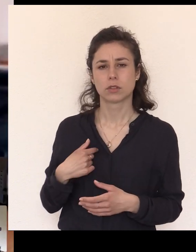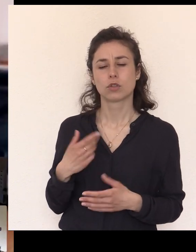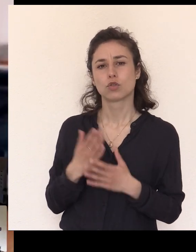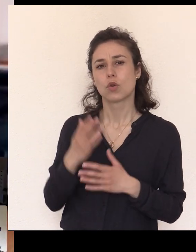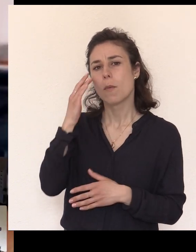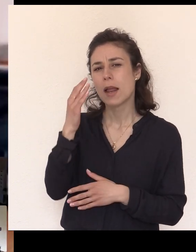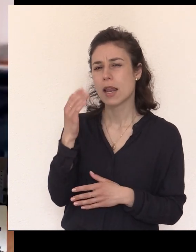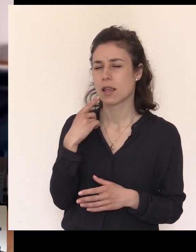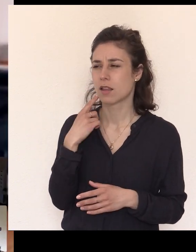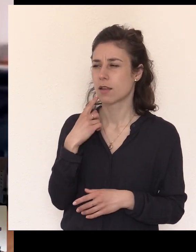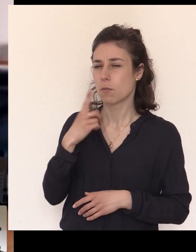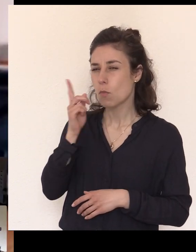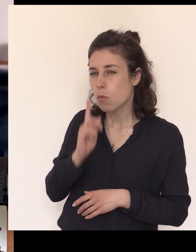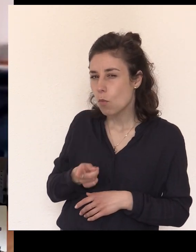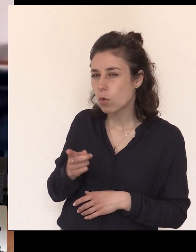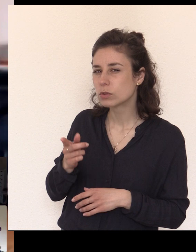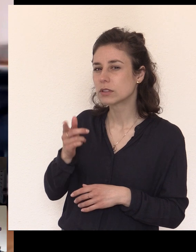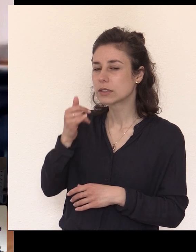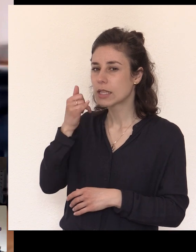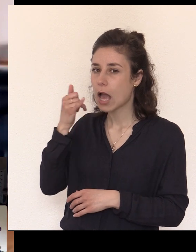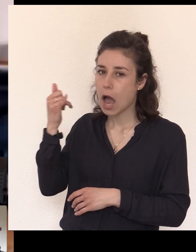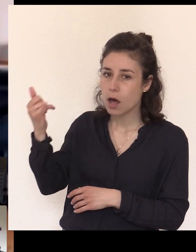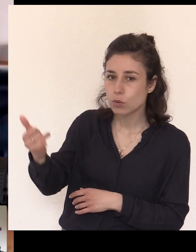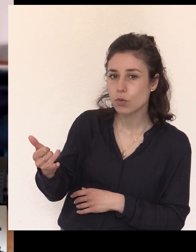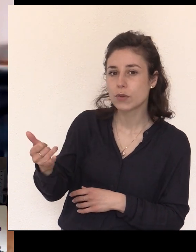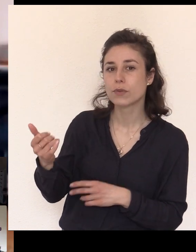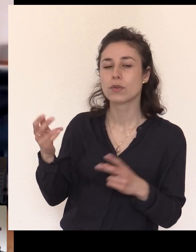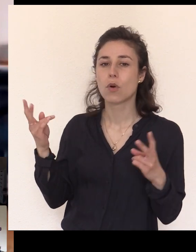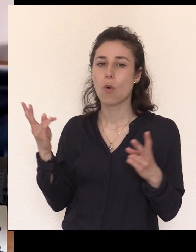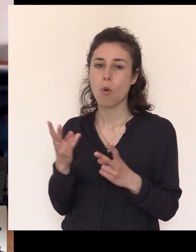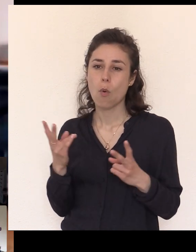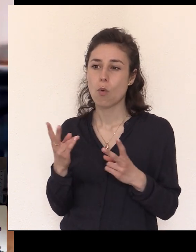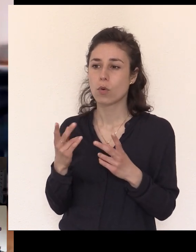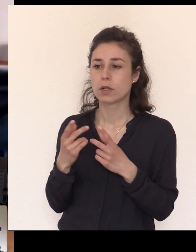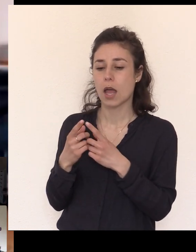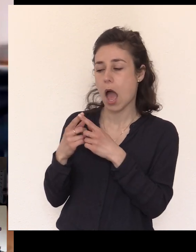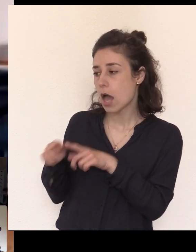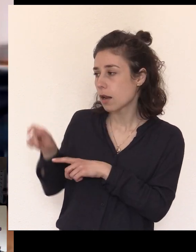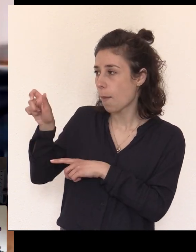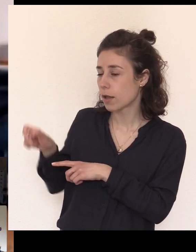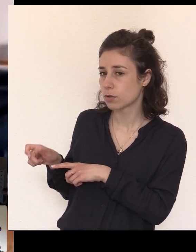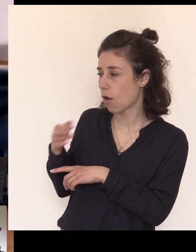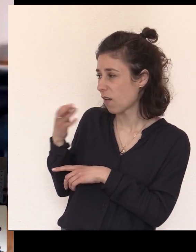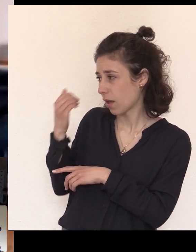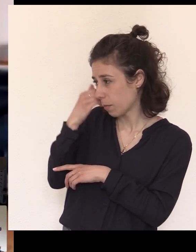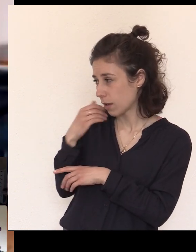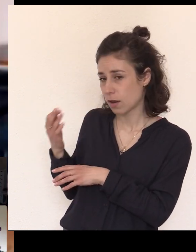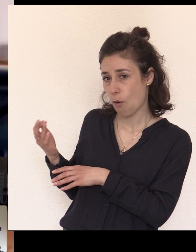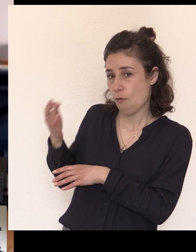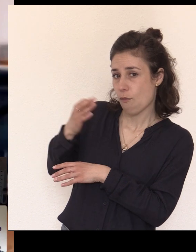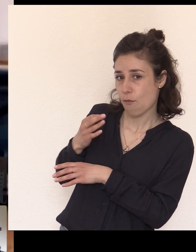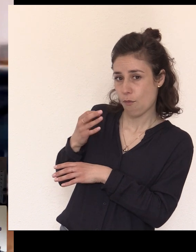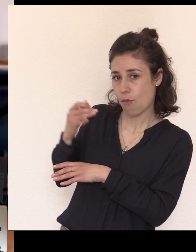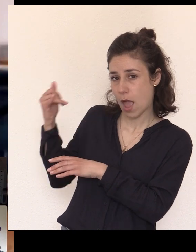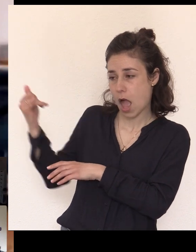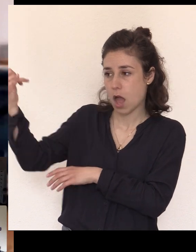immer schon, muss ich da anrufen oder kann da irgendeiner für mich machen, weil